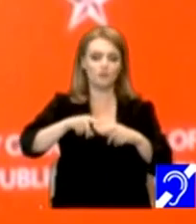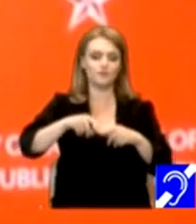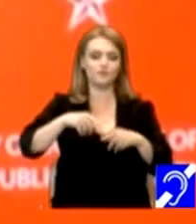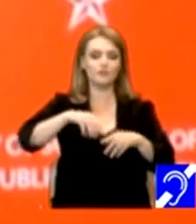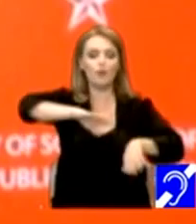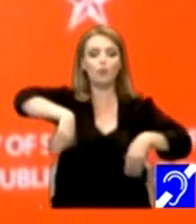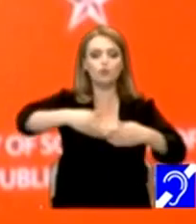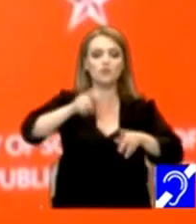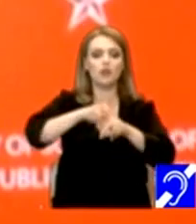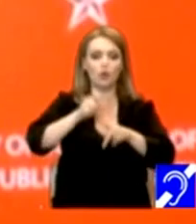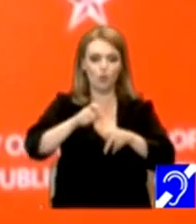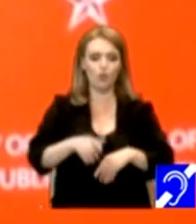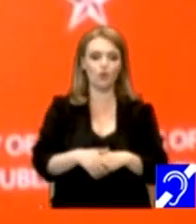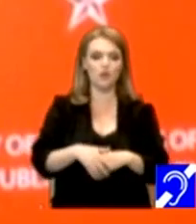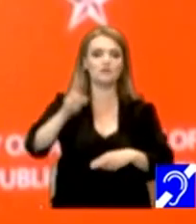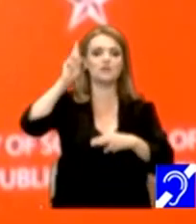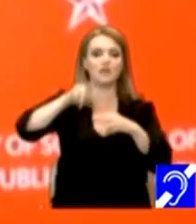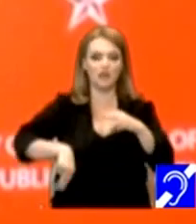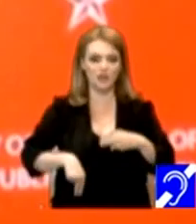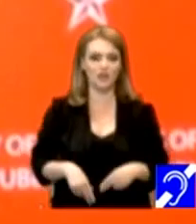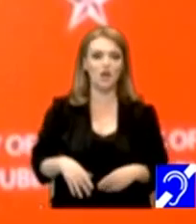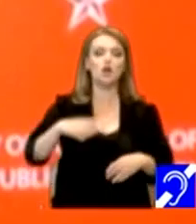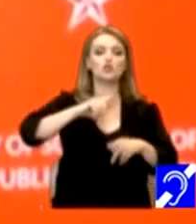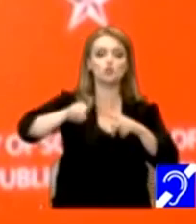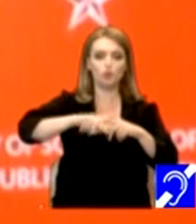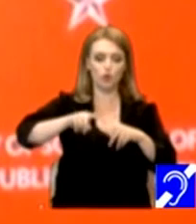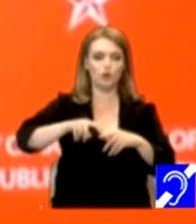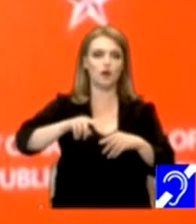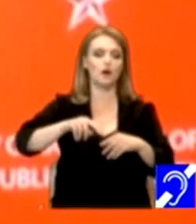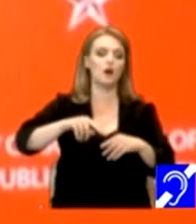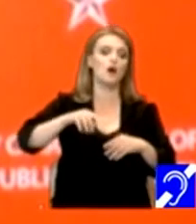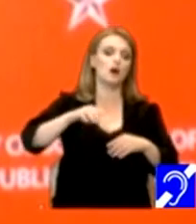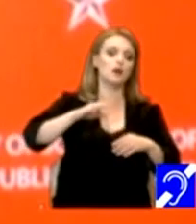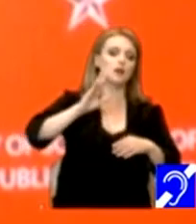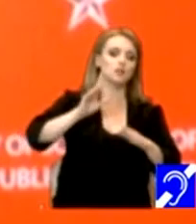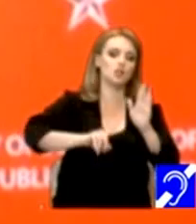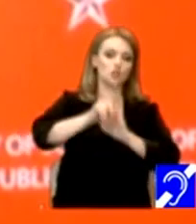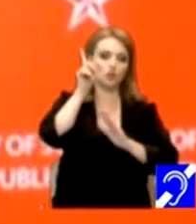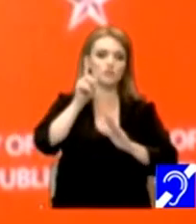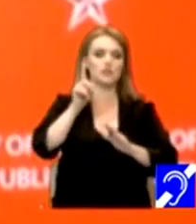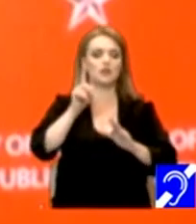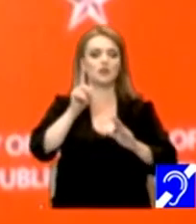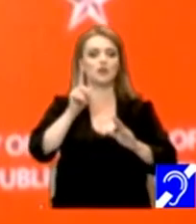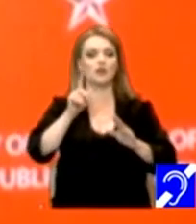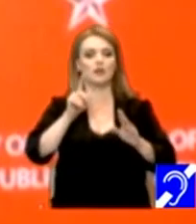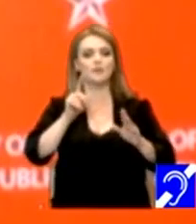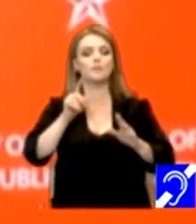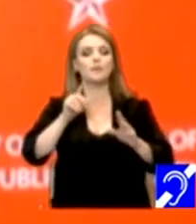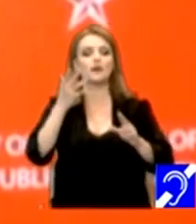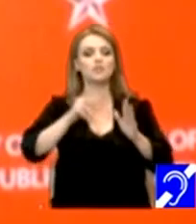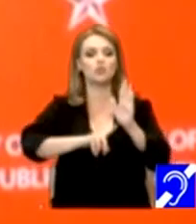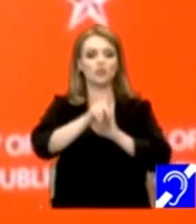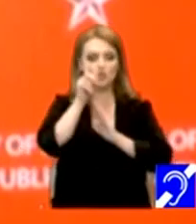și va veni vremea faptelor concrete, dar și vremea nerealizării promisiunilor gratuite, când PAS va dezamăgi